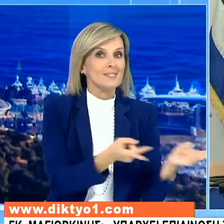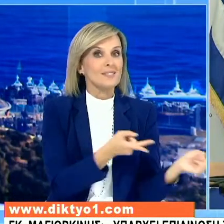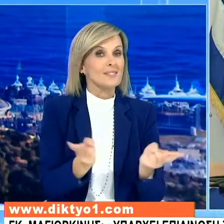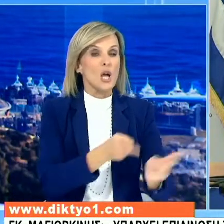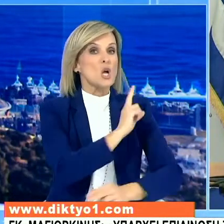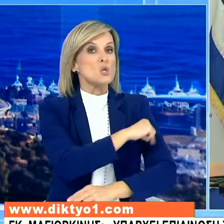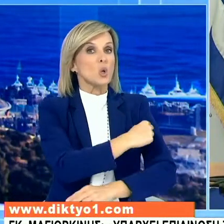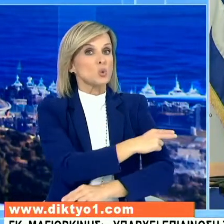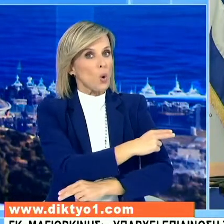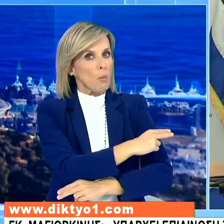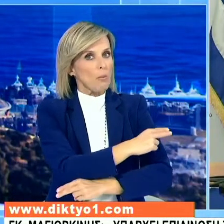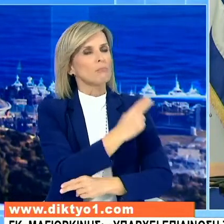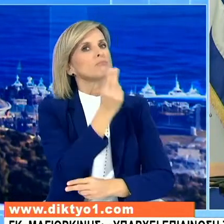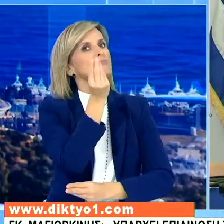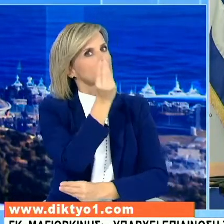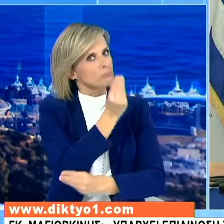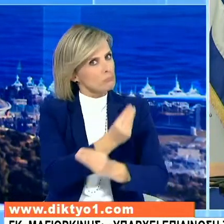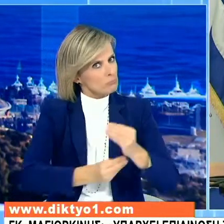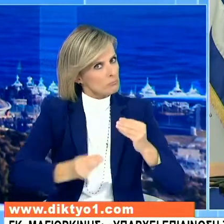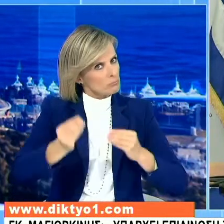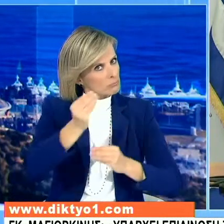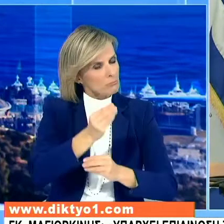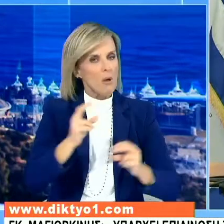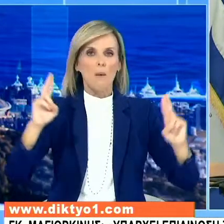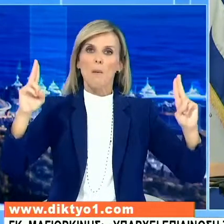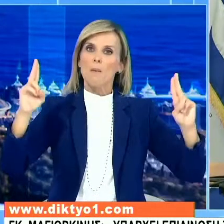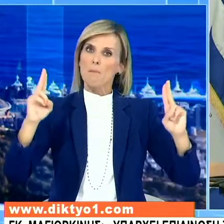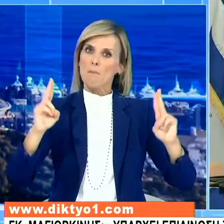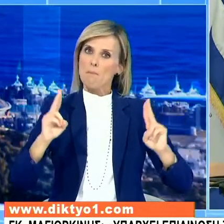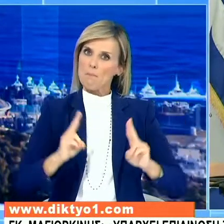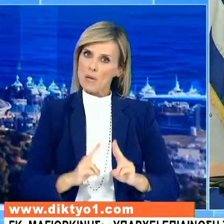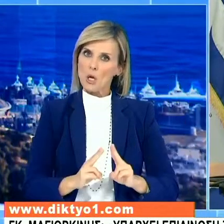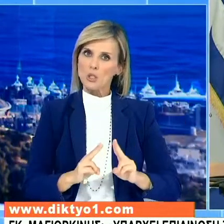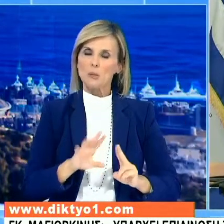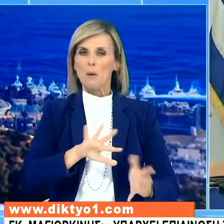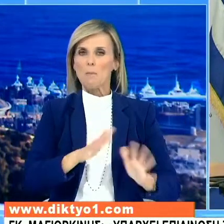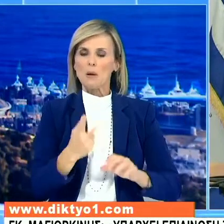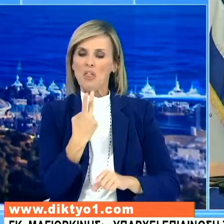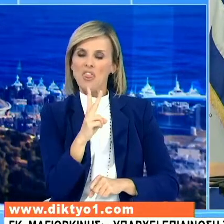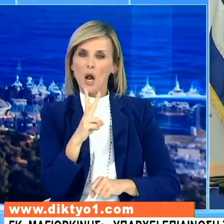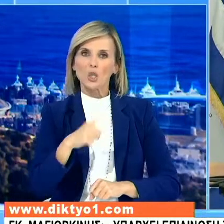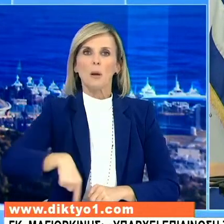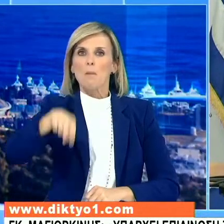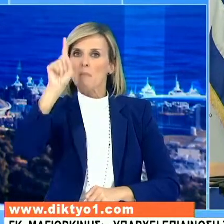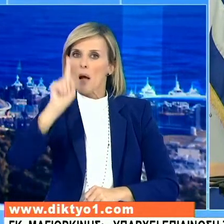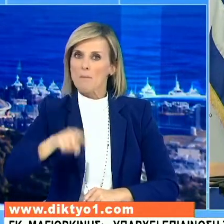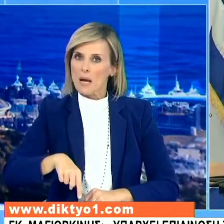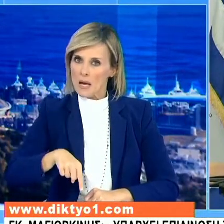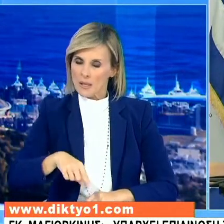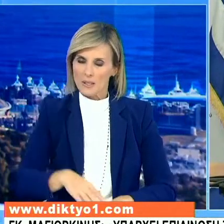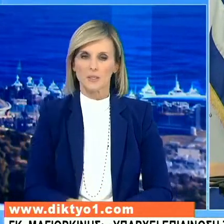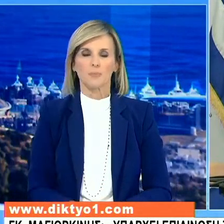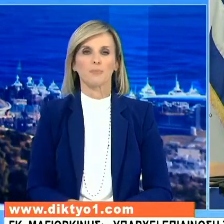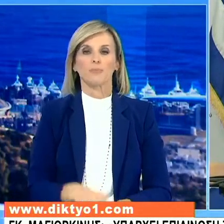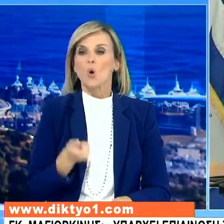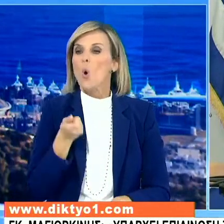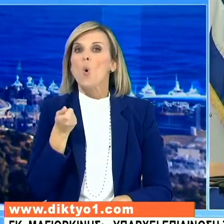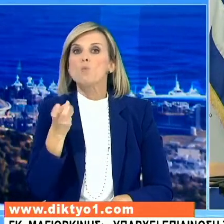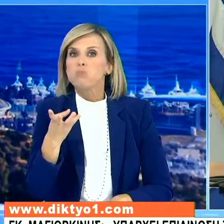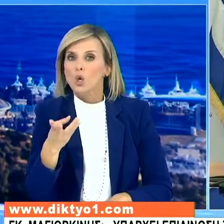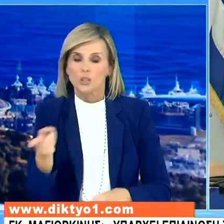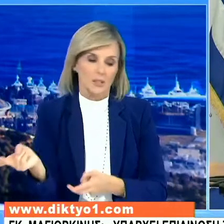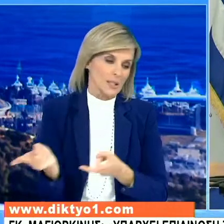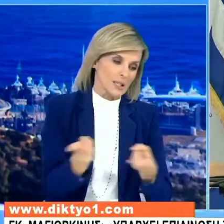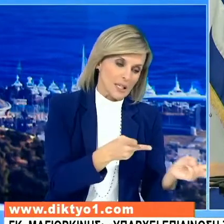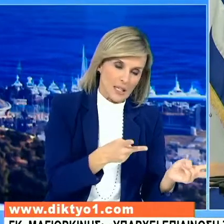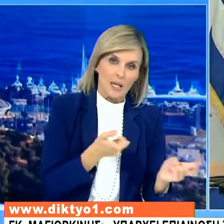δείχνει καλύτερη βελτίωση, μειώθηκε για ακόμα μια εβδομάδα σε λιγότερες από 200 ανά ημέρα, ενώ το ισοζύγιο εισιτηρίων-εξιτηρίων παρέμεινε κάτω από